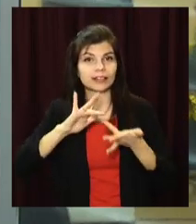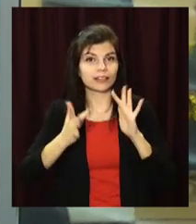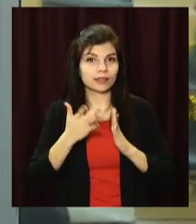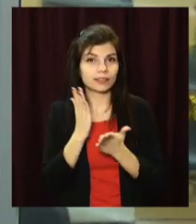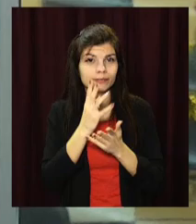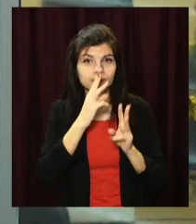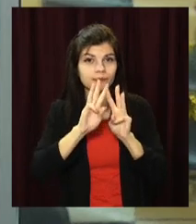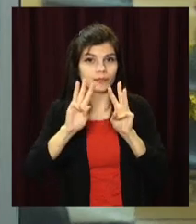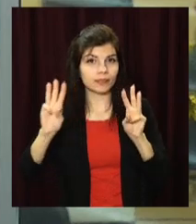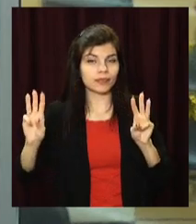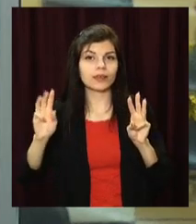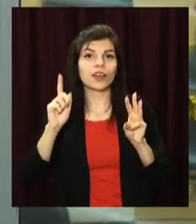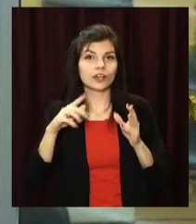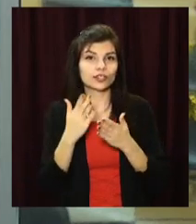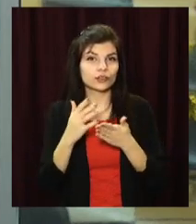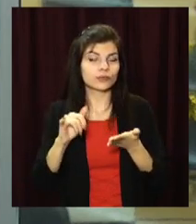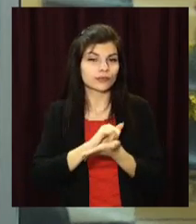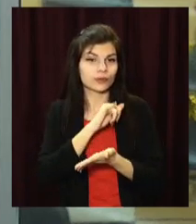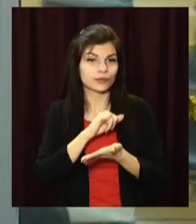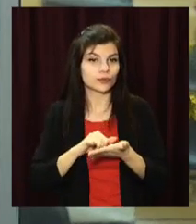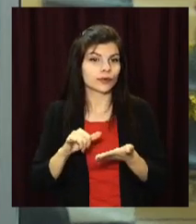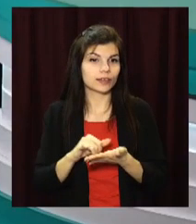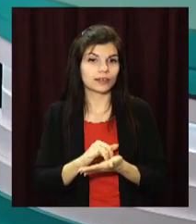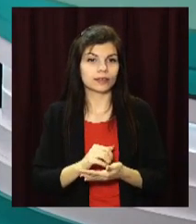opentv.media. Дивіться сюжети в соціальних мережах та на нашому